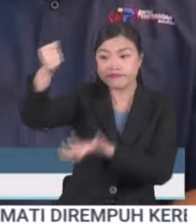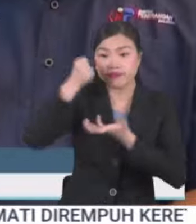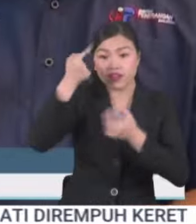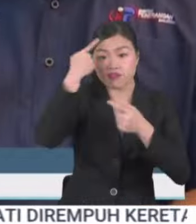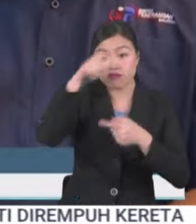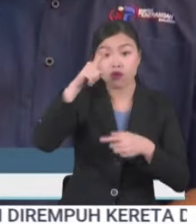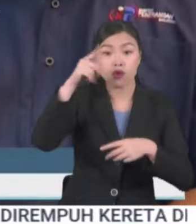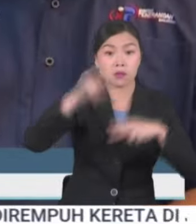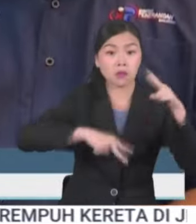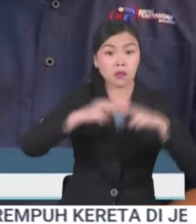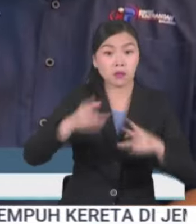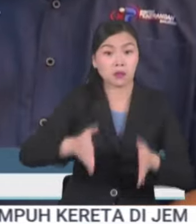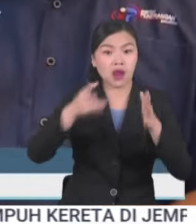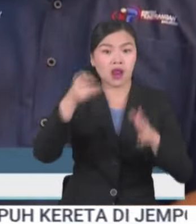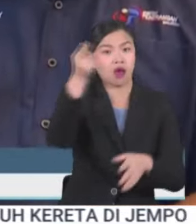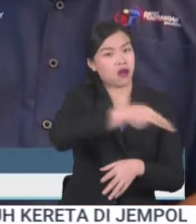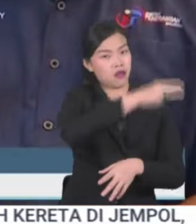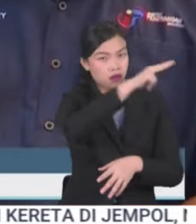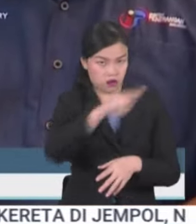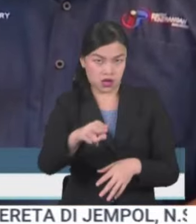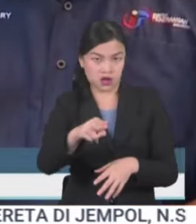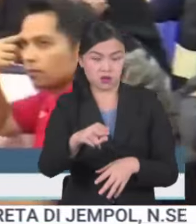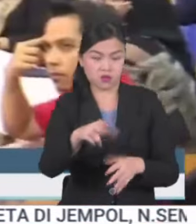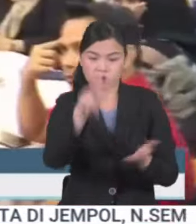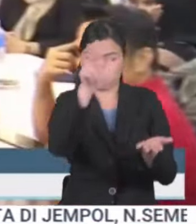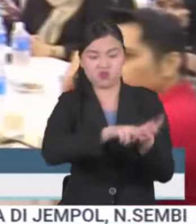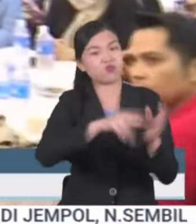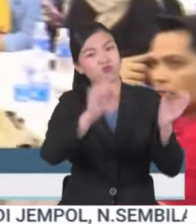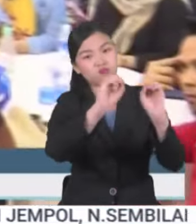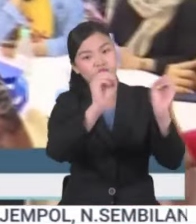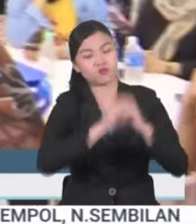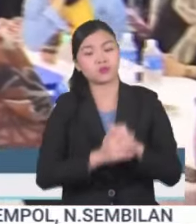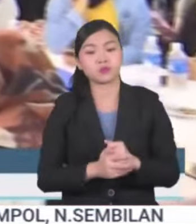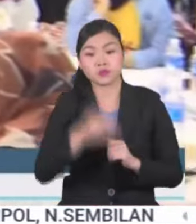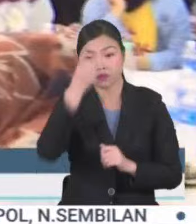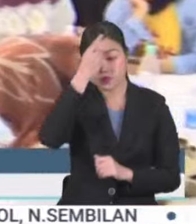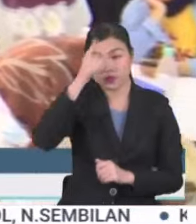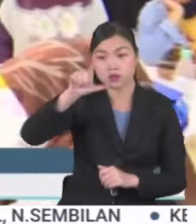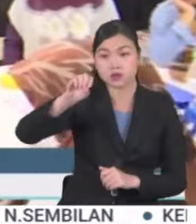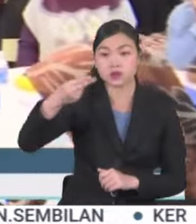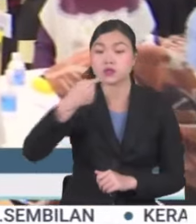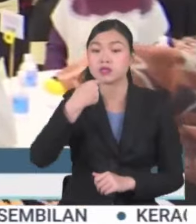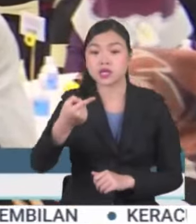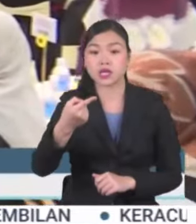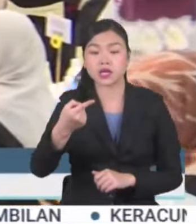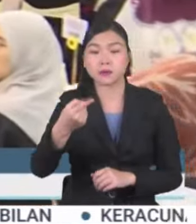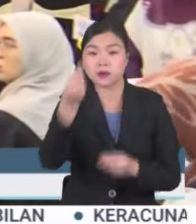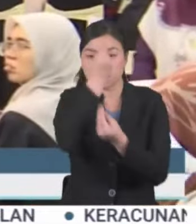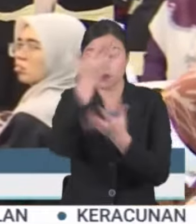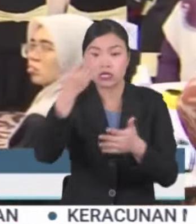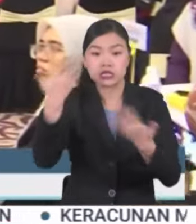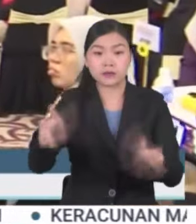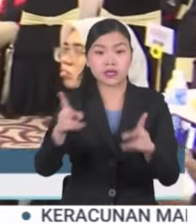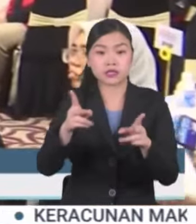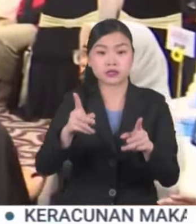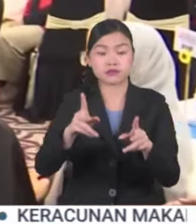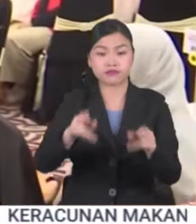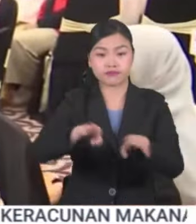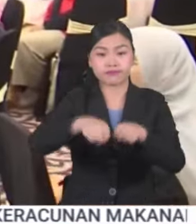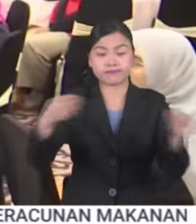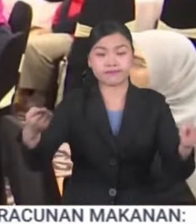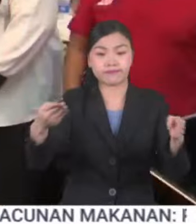bangunan atau tempat yang haram yang tidak sah Datuk l berkata demikian kepada pemberita selepas merasmikan program